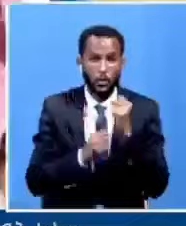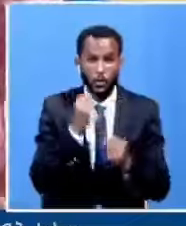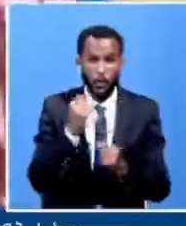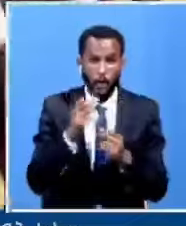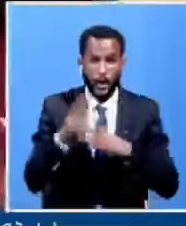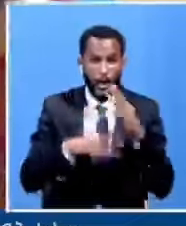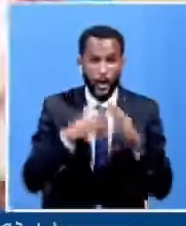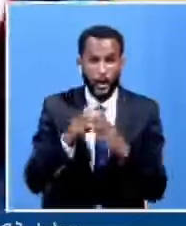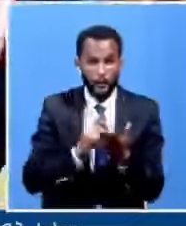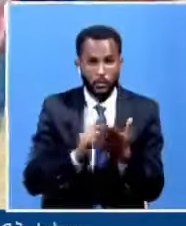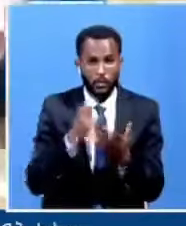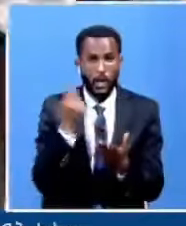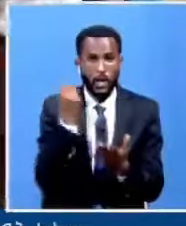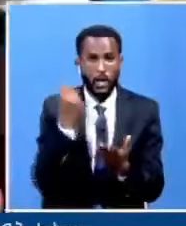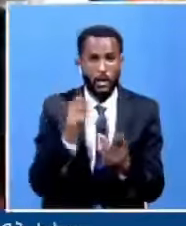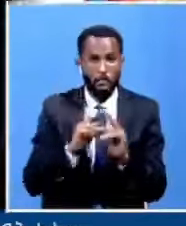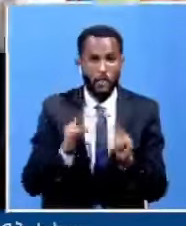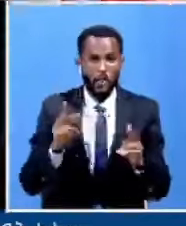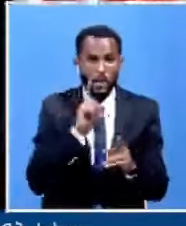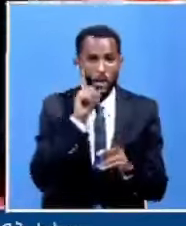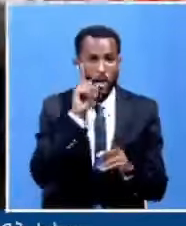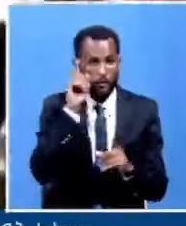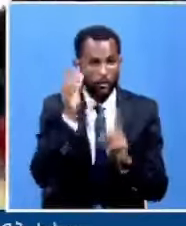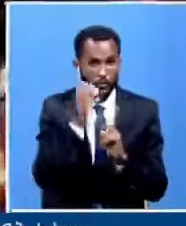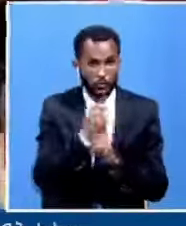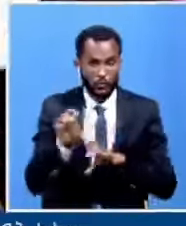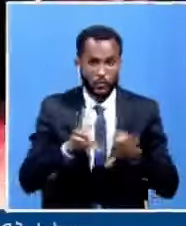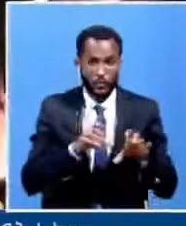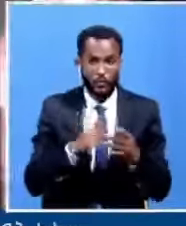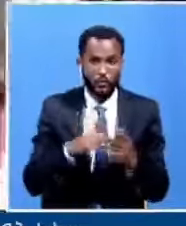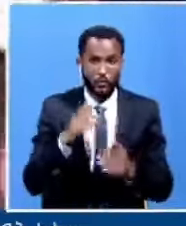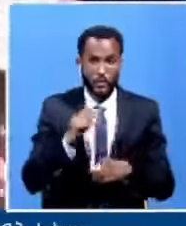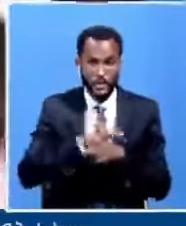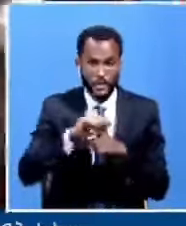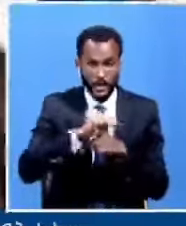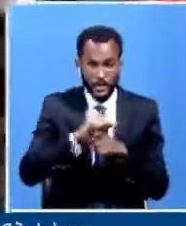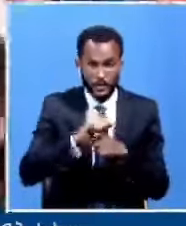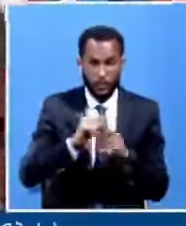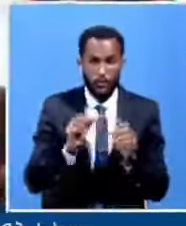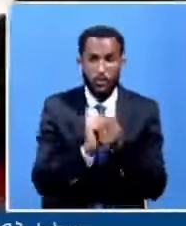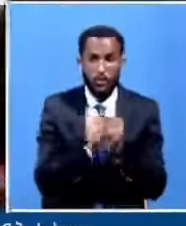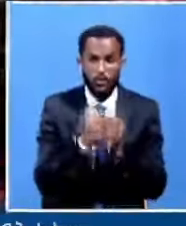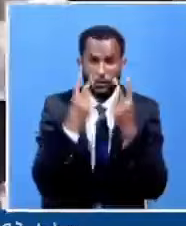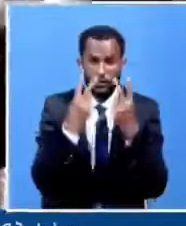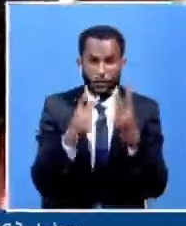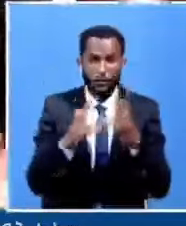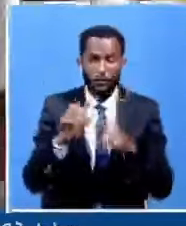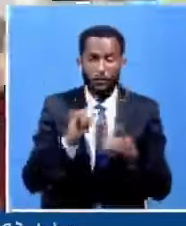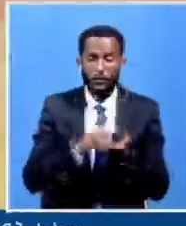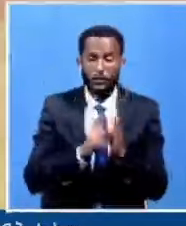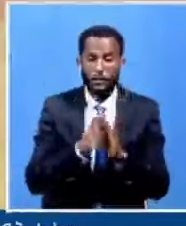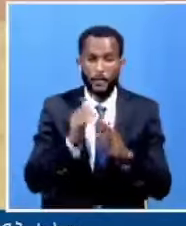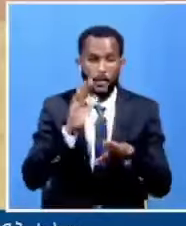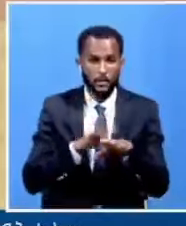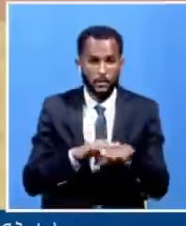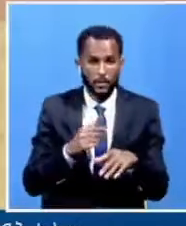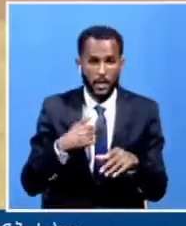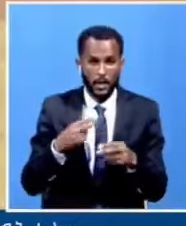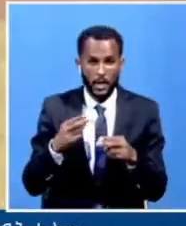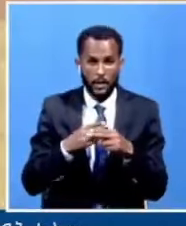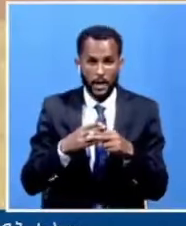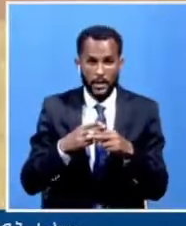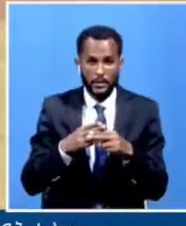دراس زمزغوم زلو عواتات زياده حبون كحزم كم زغورم زقوسو اتم سلطنتي لتعود سبورت متك غبرل دما صويعم انا اب حجر